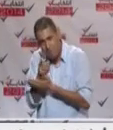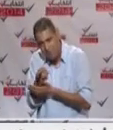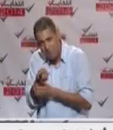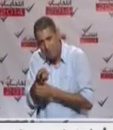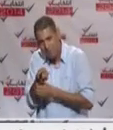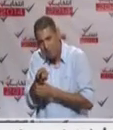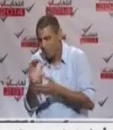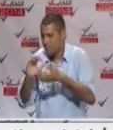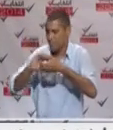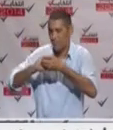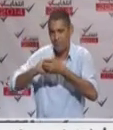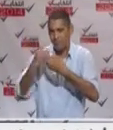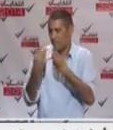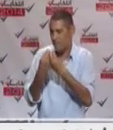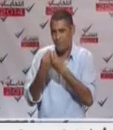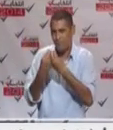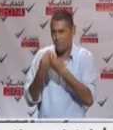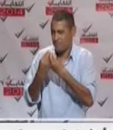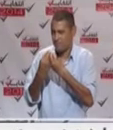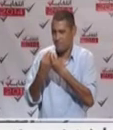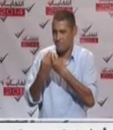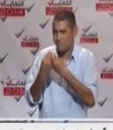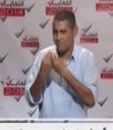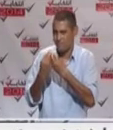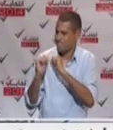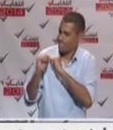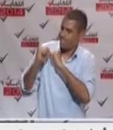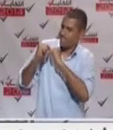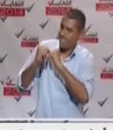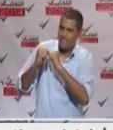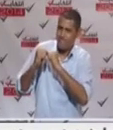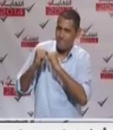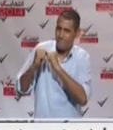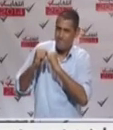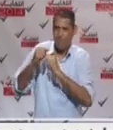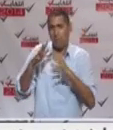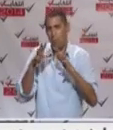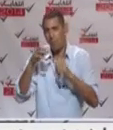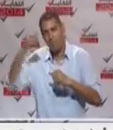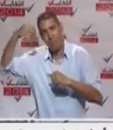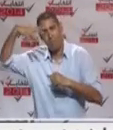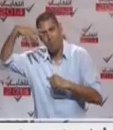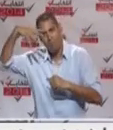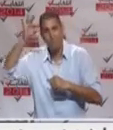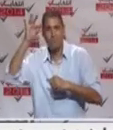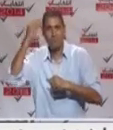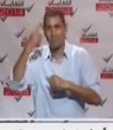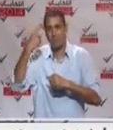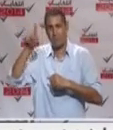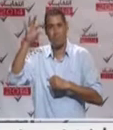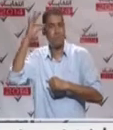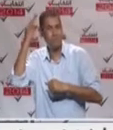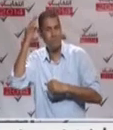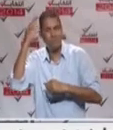اليد في اليد للعمل ولرفع التحديات ولعل مصباح الاتحاد من اجل تونس ينير طريقنا